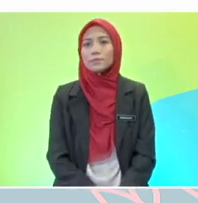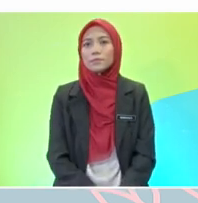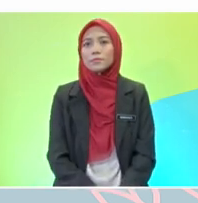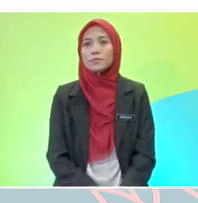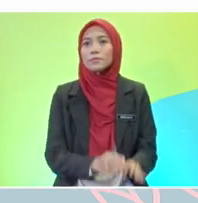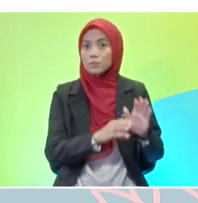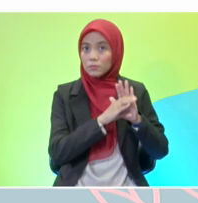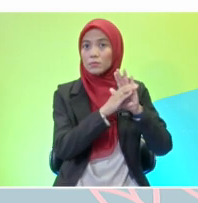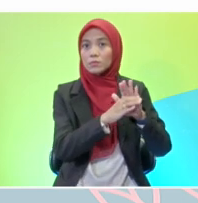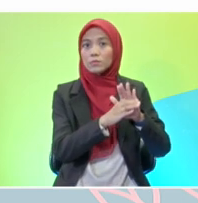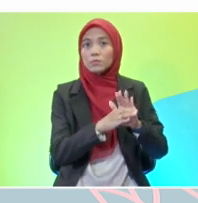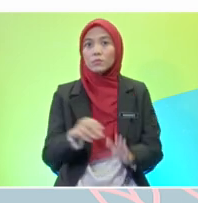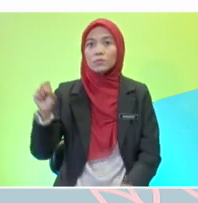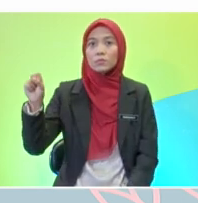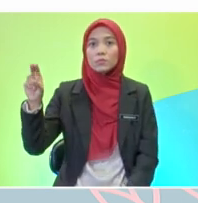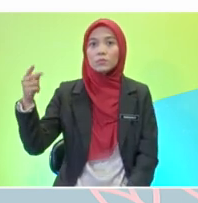ukiran suku